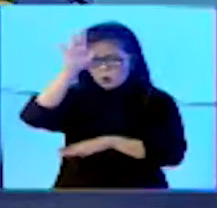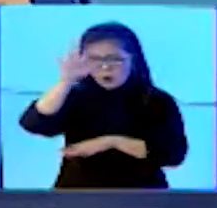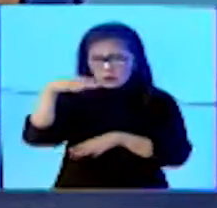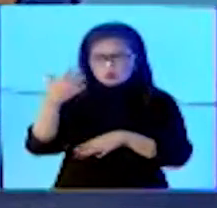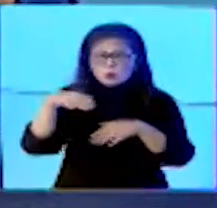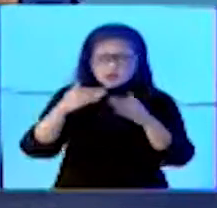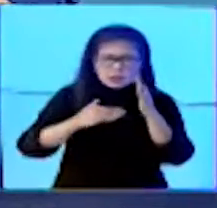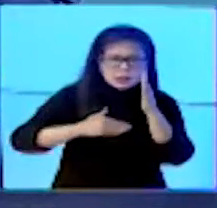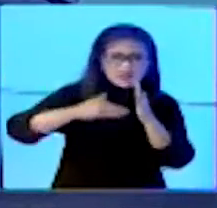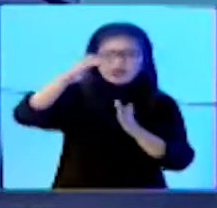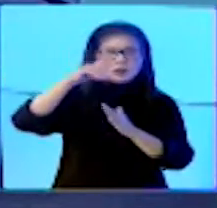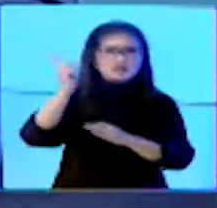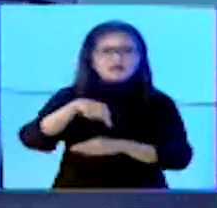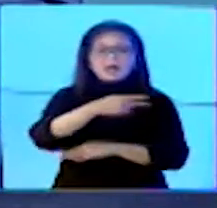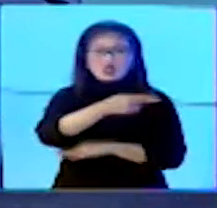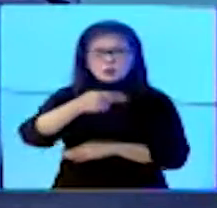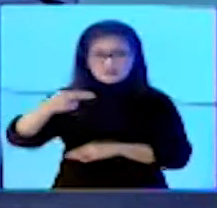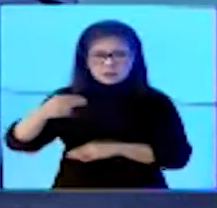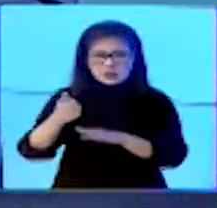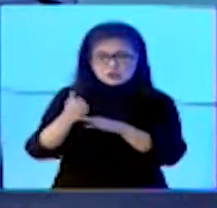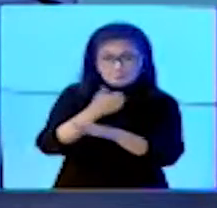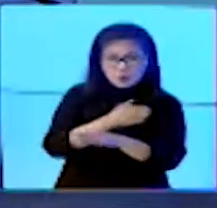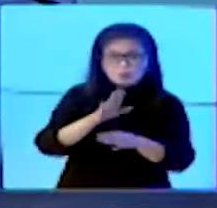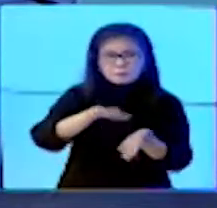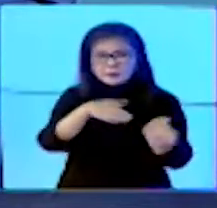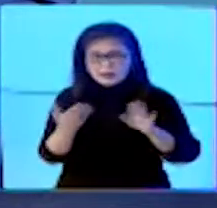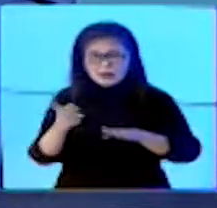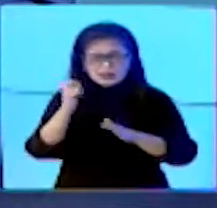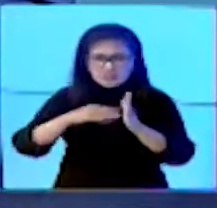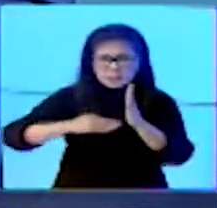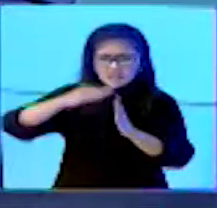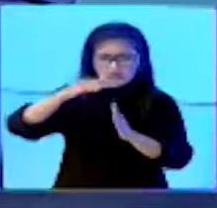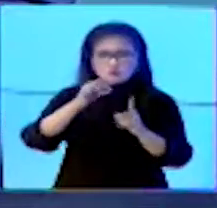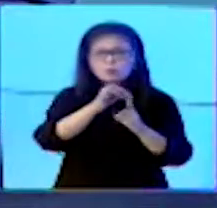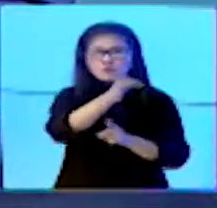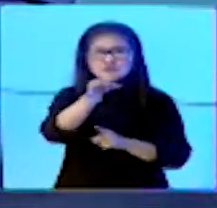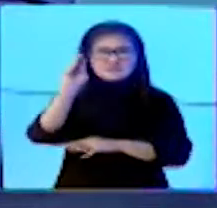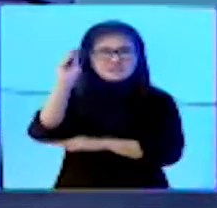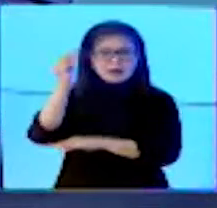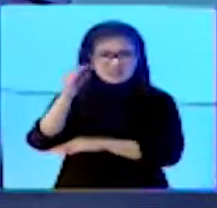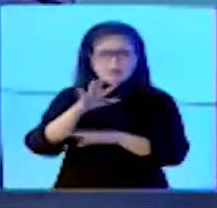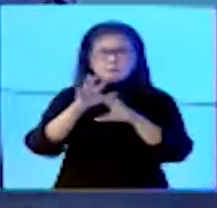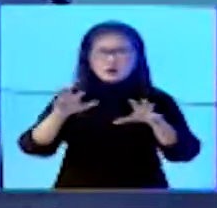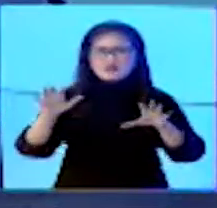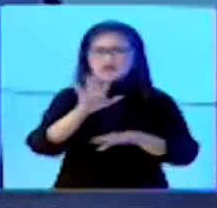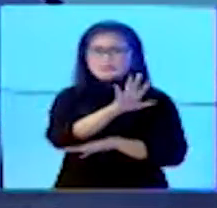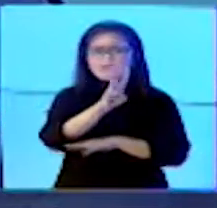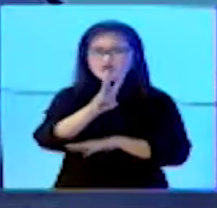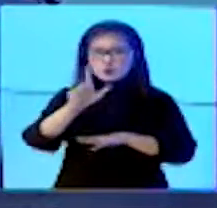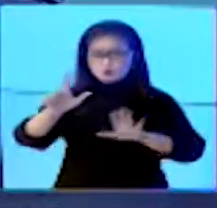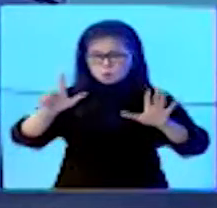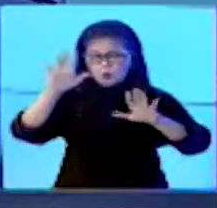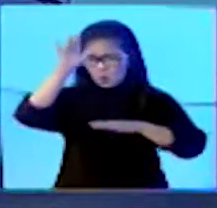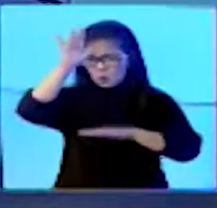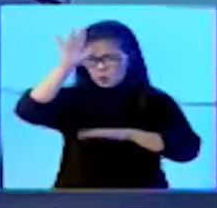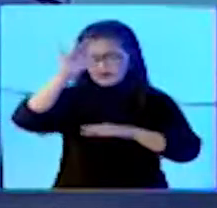yang tertinggi di tanah air. Sebelumnya, angka kematian tertinggi adalah di Provinsi DKI Jakarta sebanyak 537